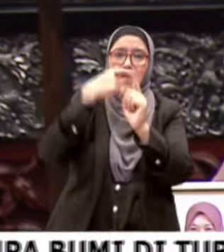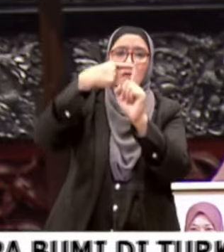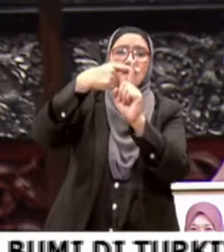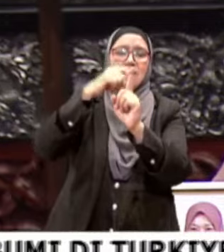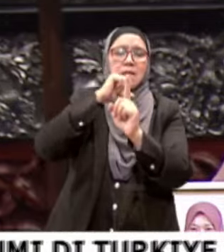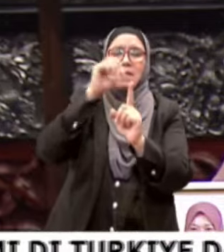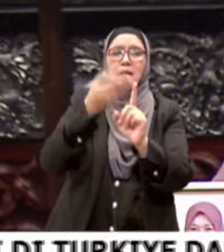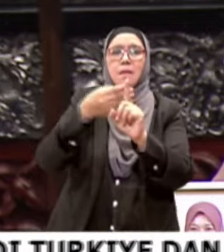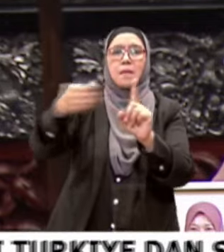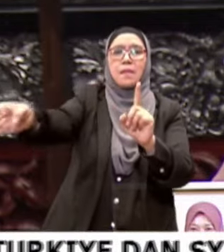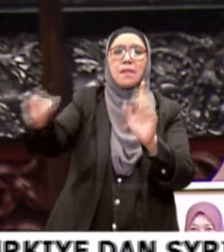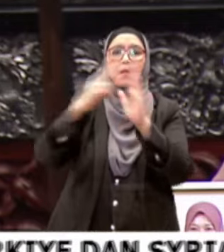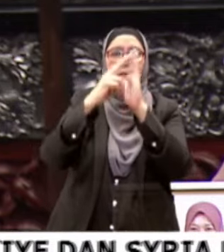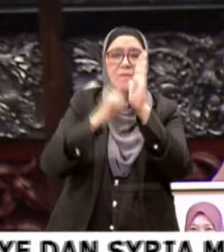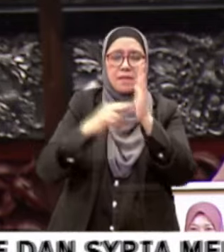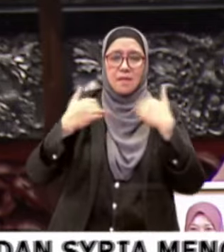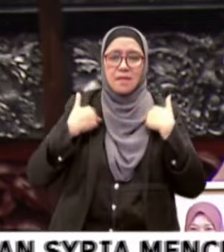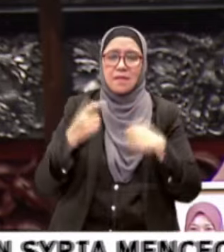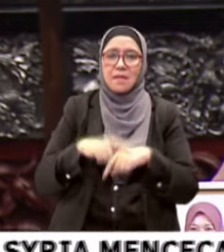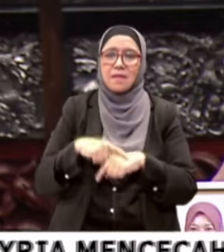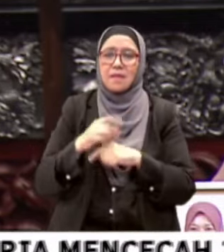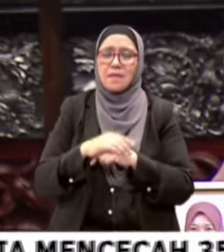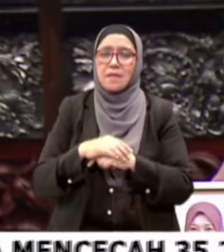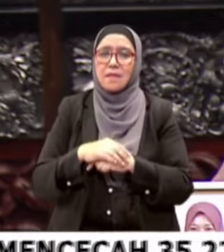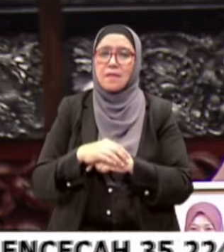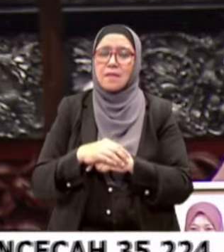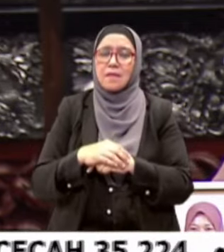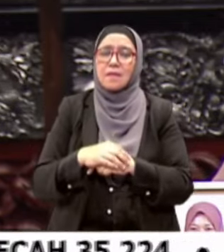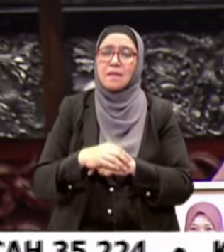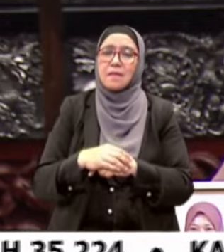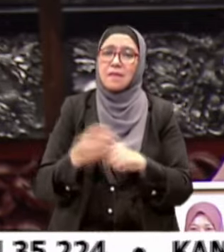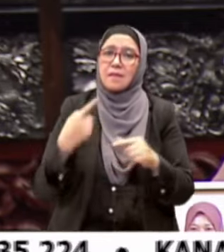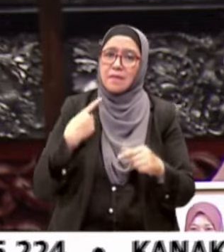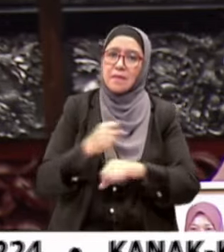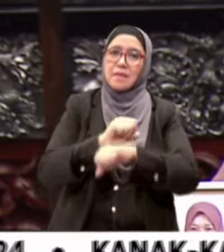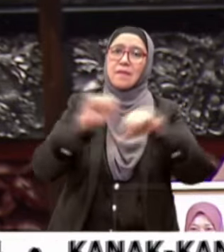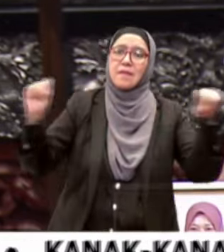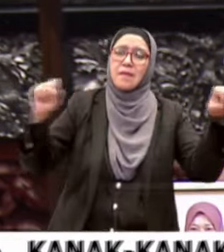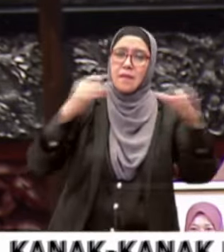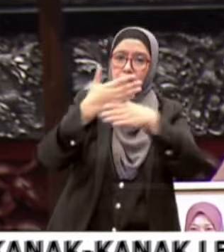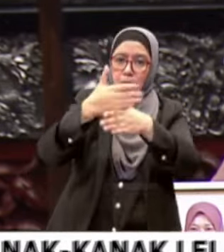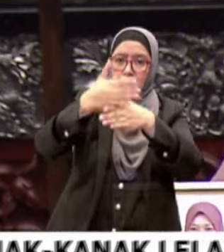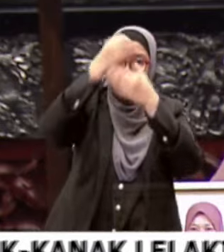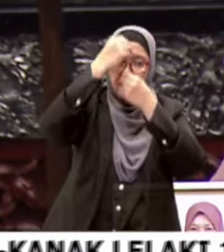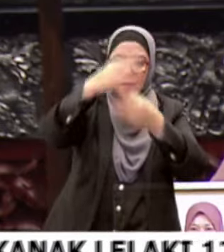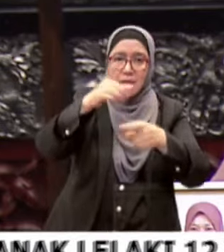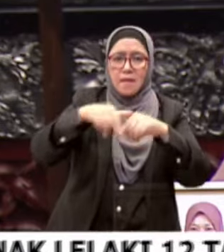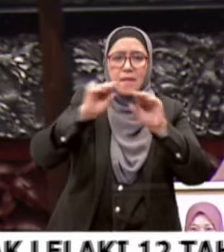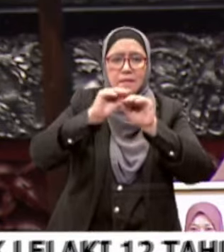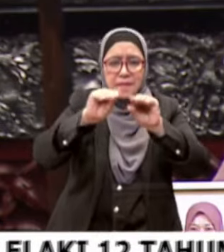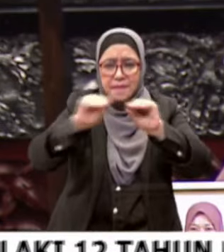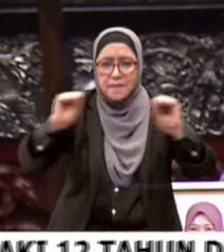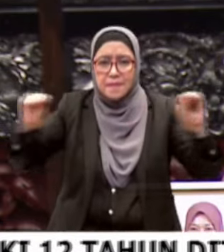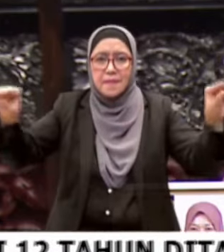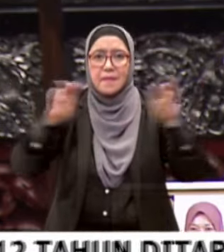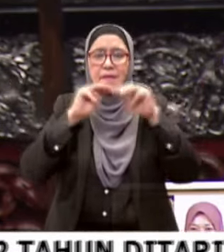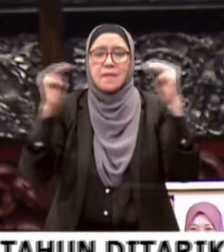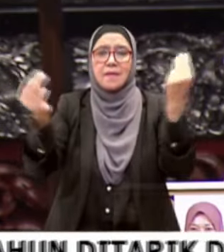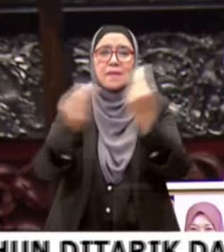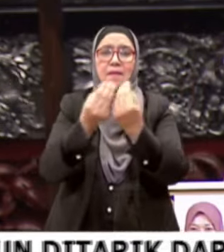ada Turut melaksanakan perkongsian maklumat untuk mendidik masyarakat ataupun digital nutrisi supaya